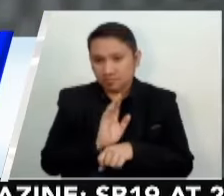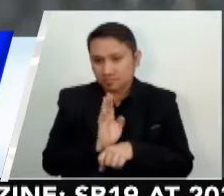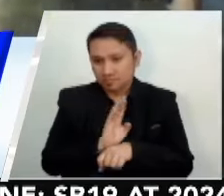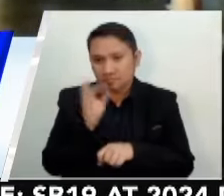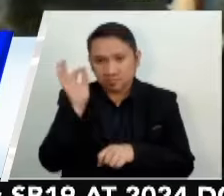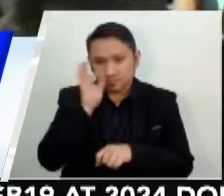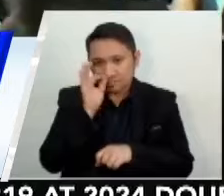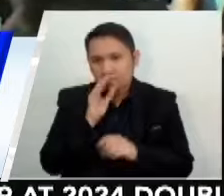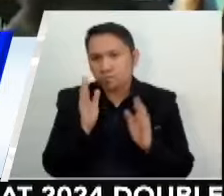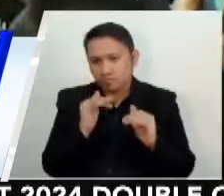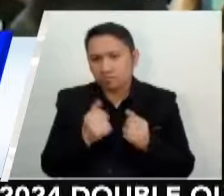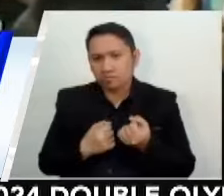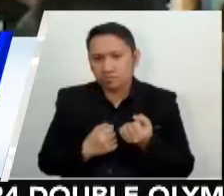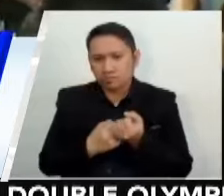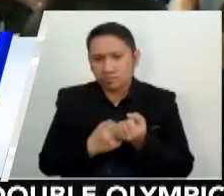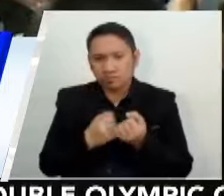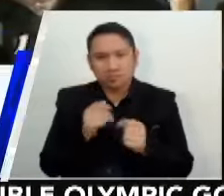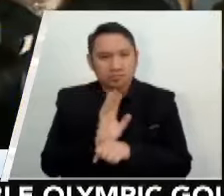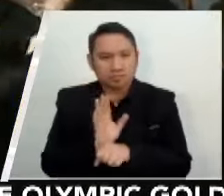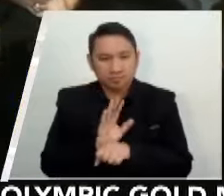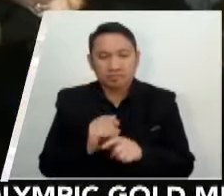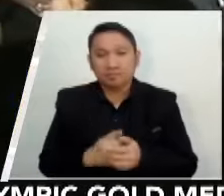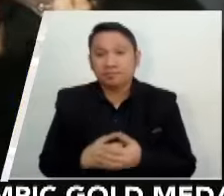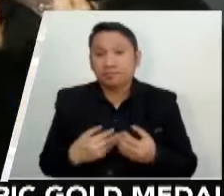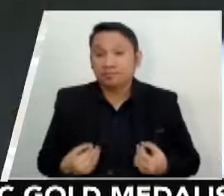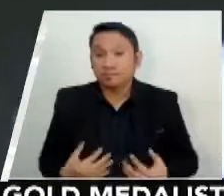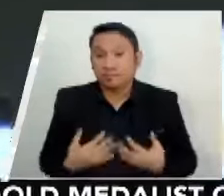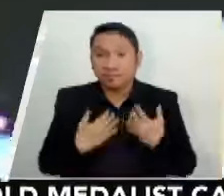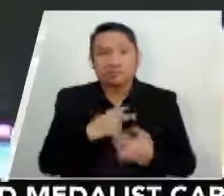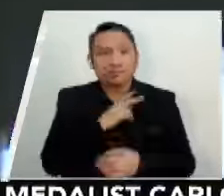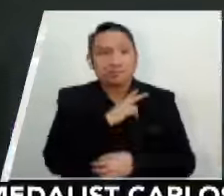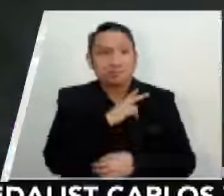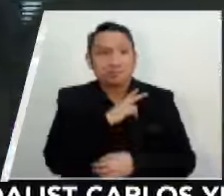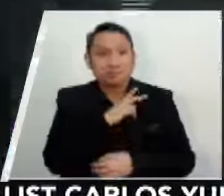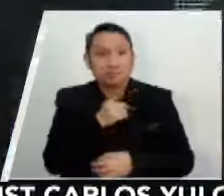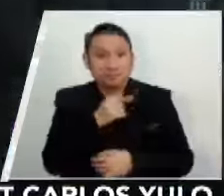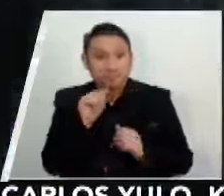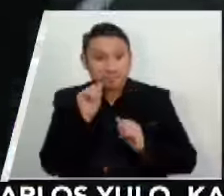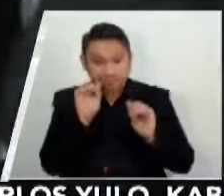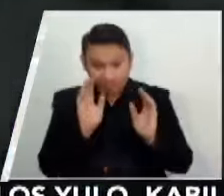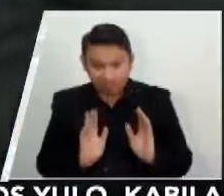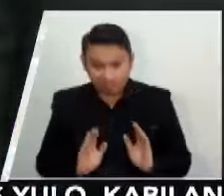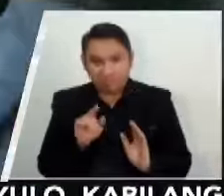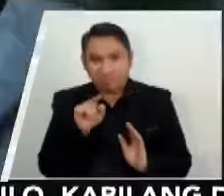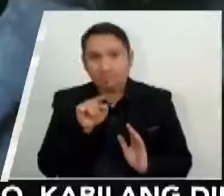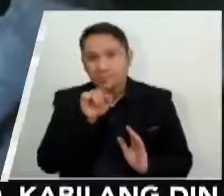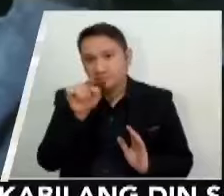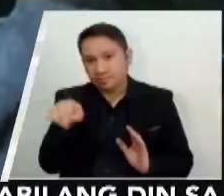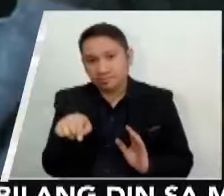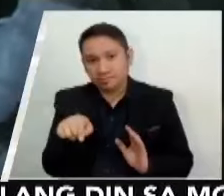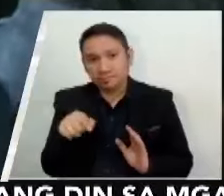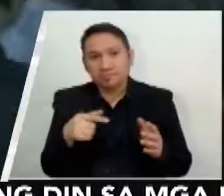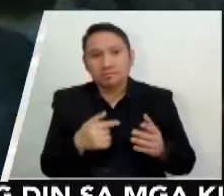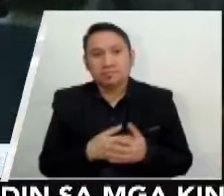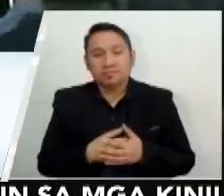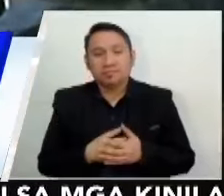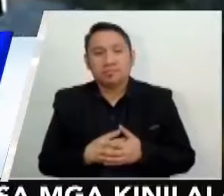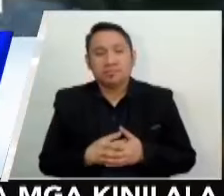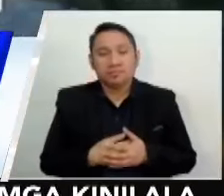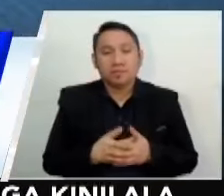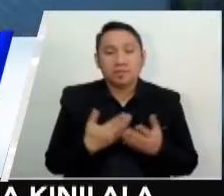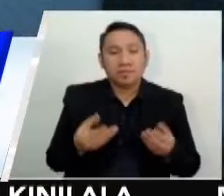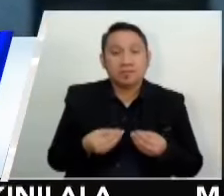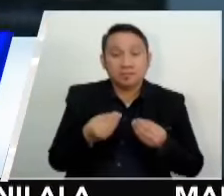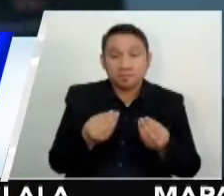kapwa natin. Ilang inspirational personalities din ang nag-excel sa kani-kanilang respective fields ang pinarangalan ng